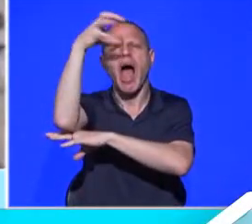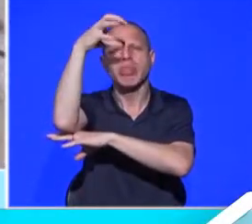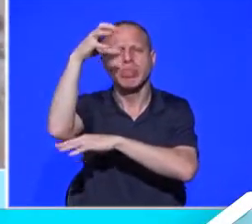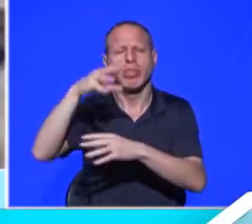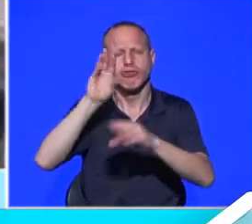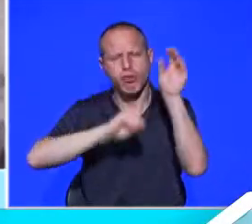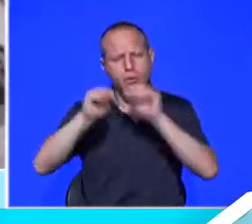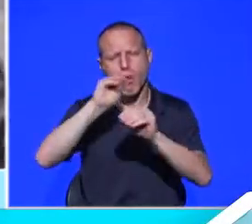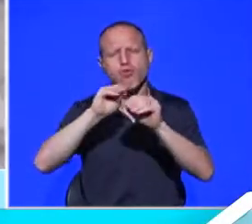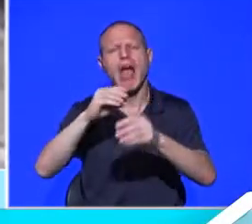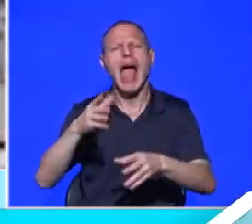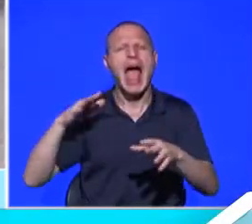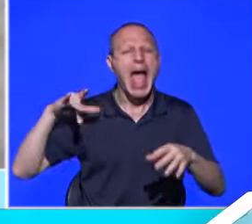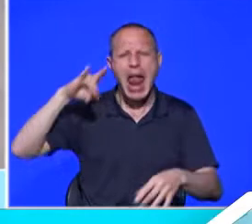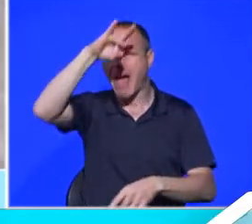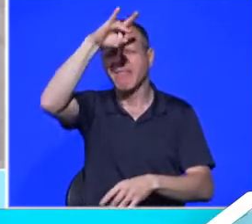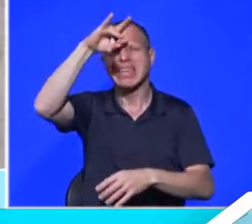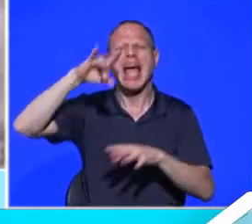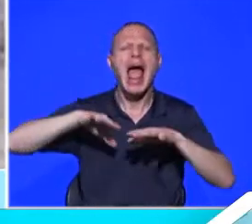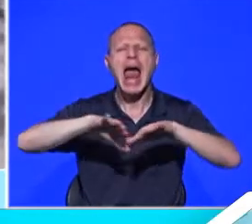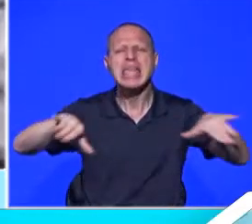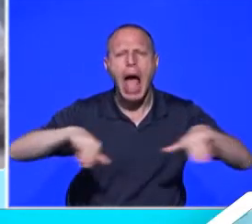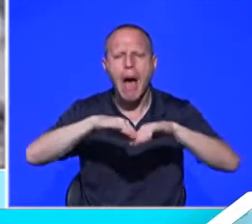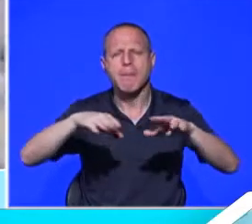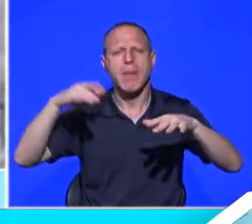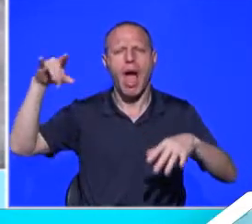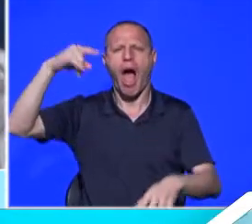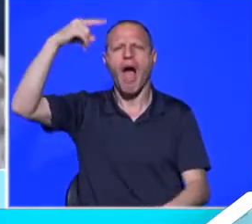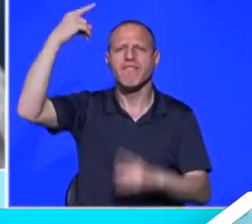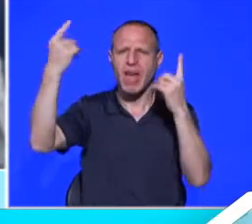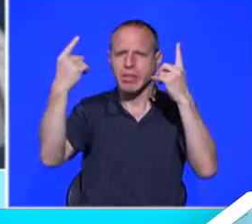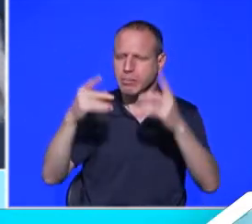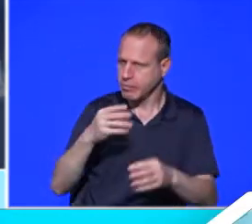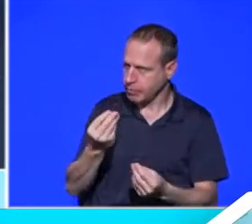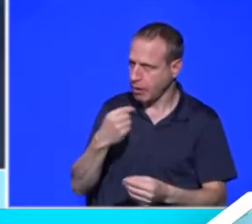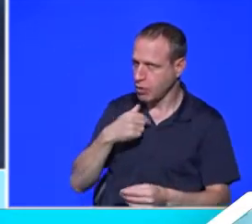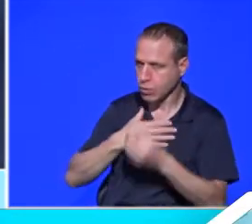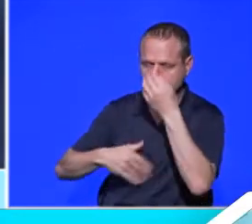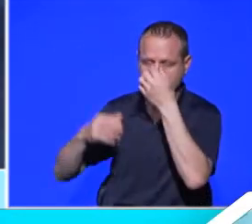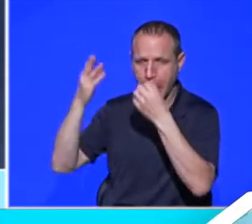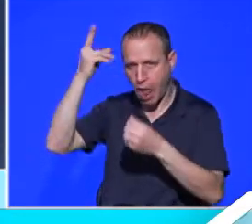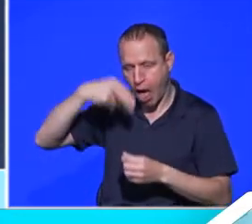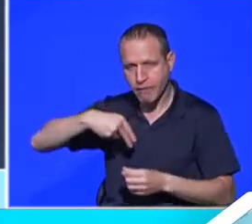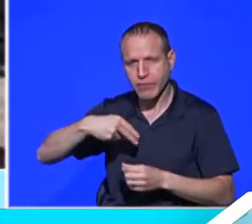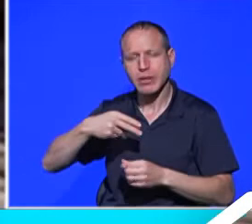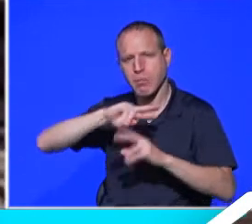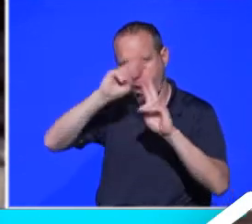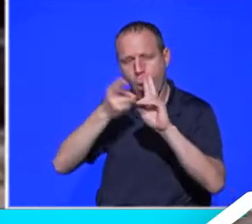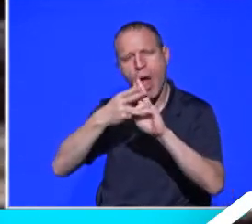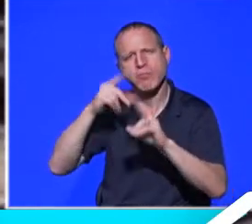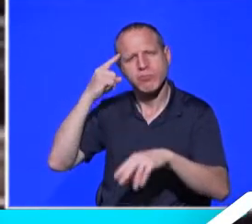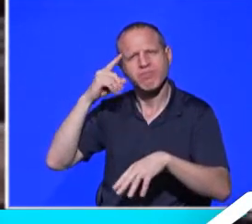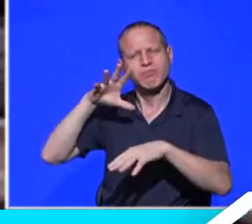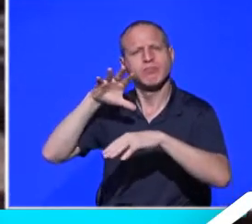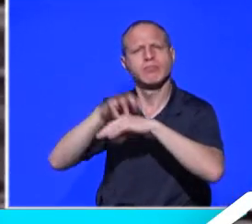בחיל הים, ברחפנים, במערכות חישת... רגע, אני רוצה להבין, בעולם בוודאי יודעים לנטר